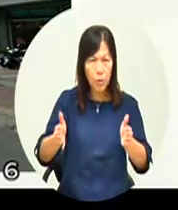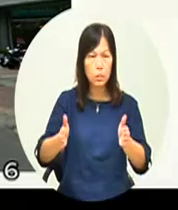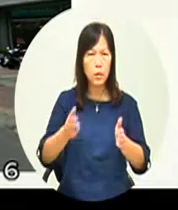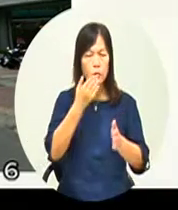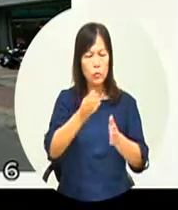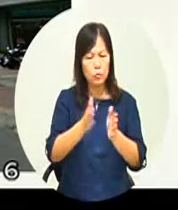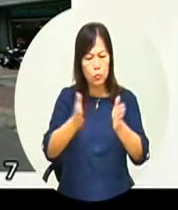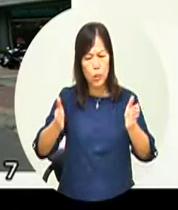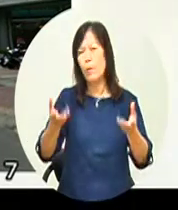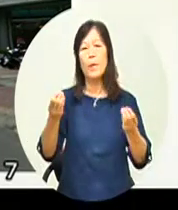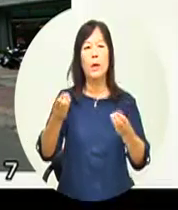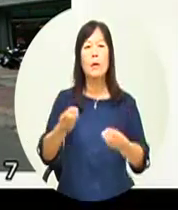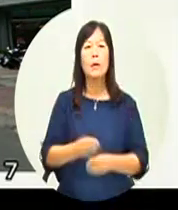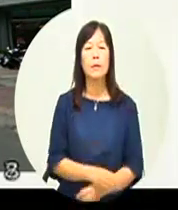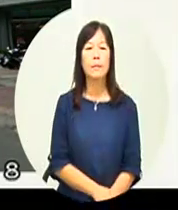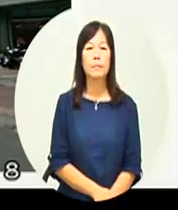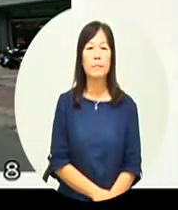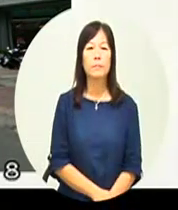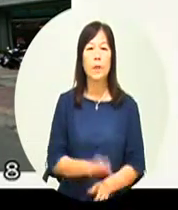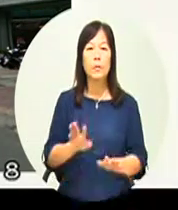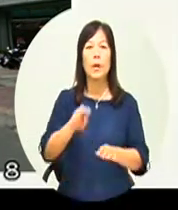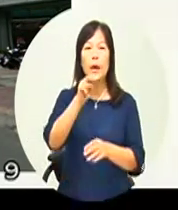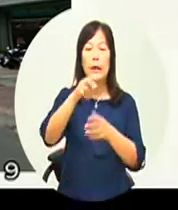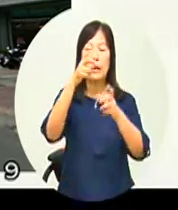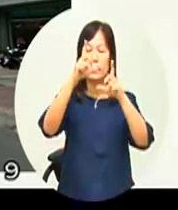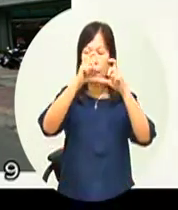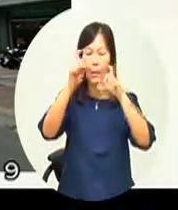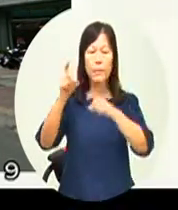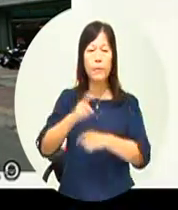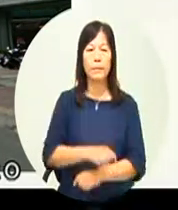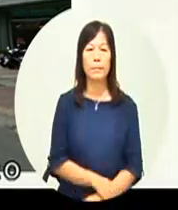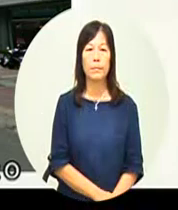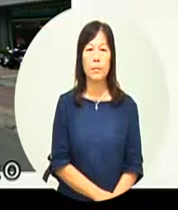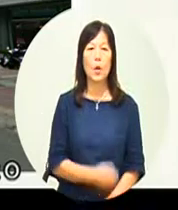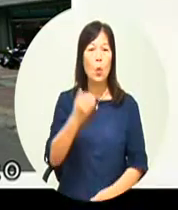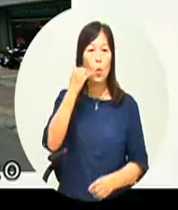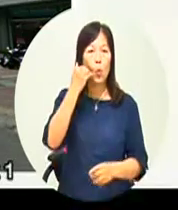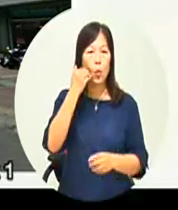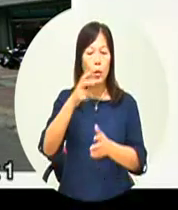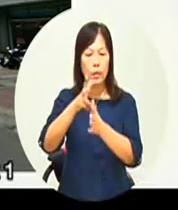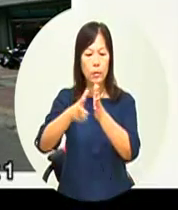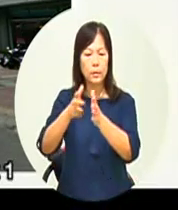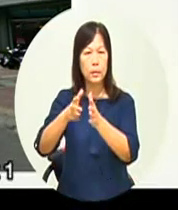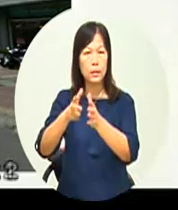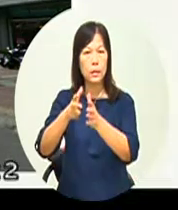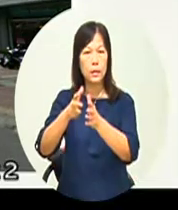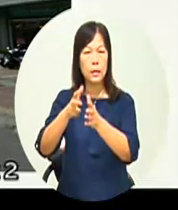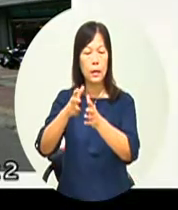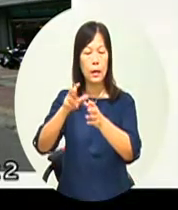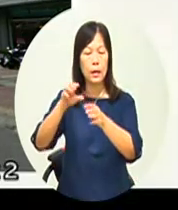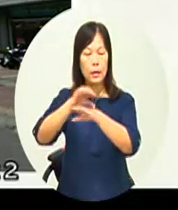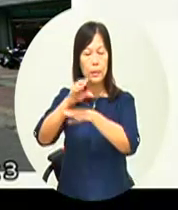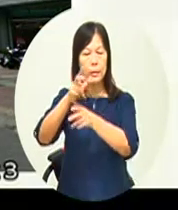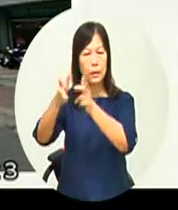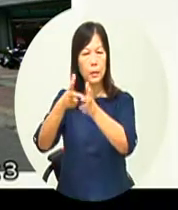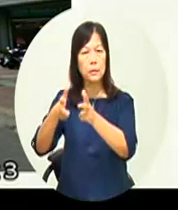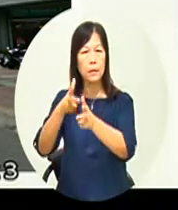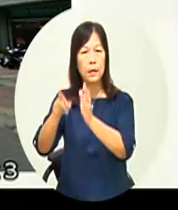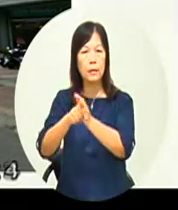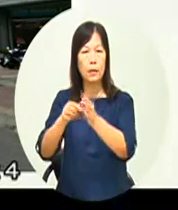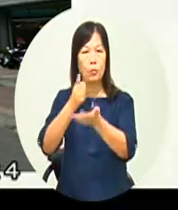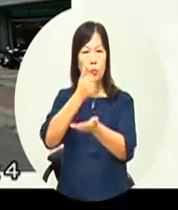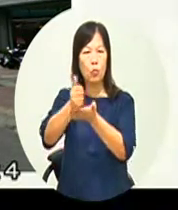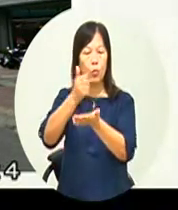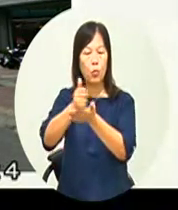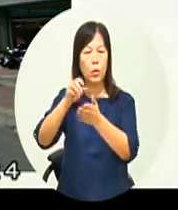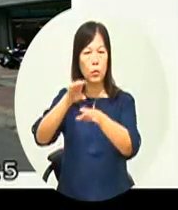是很大的，所以你们现在可以看到照片里头，如果车厂的这样载运汽车的车辆